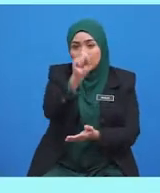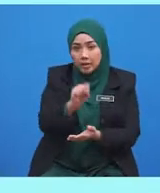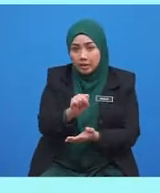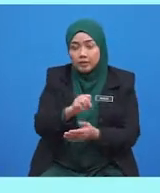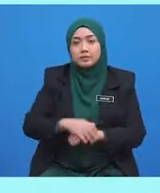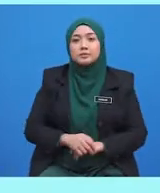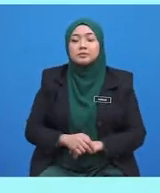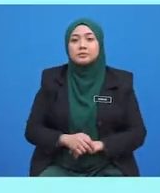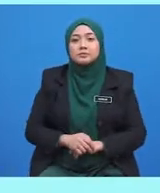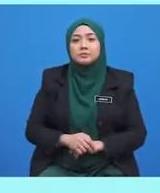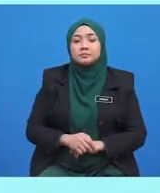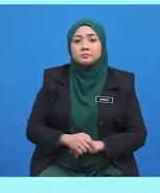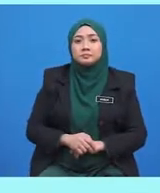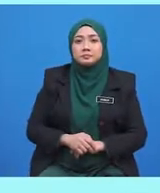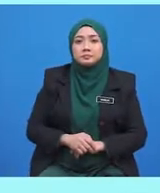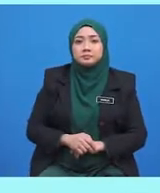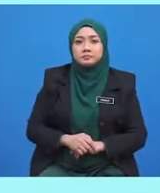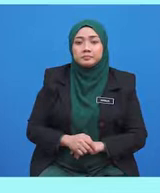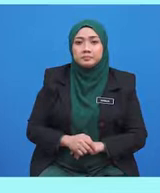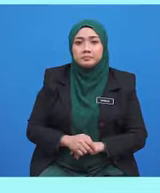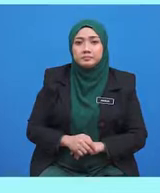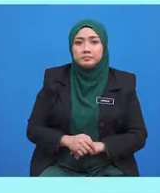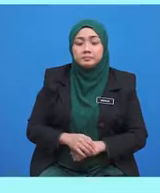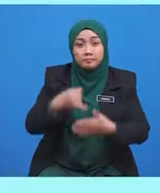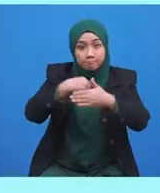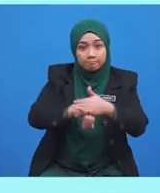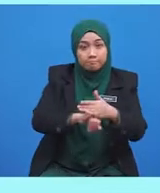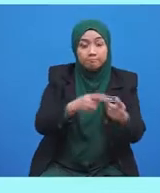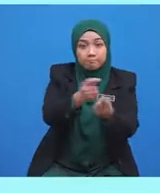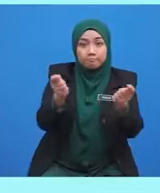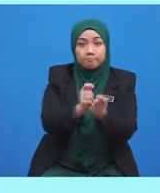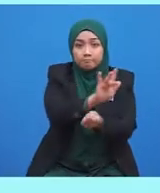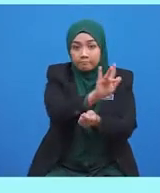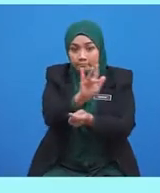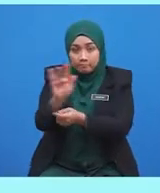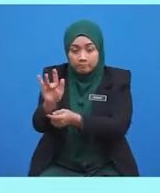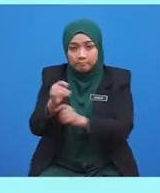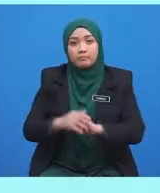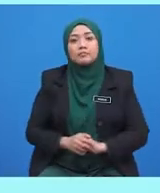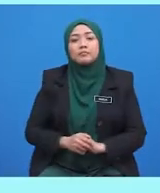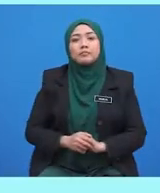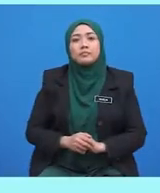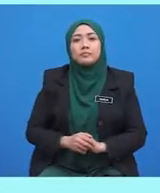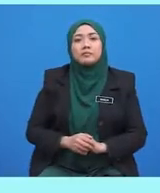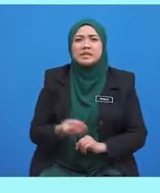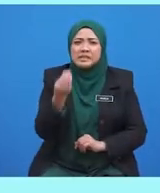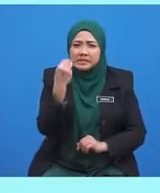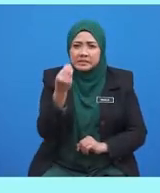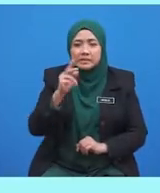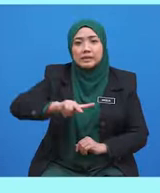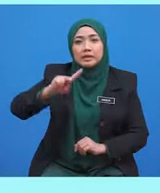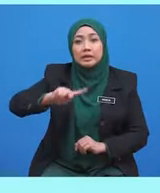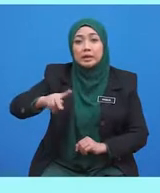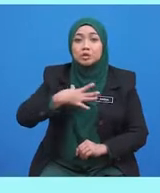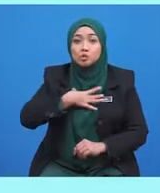seterusnya, isi tempat kosong. Paling sedikit kanak-kanak suka susu